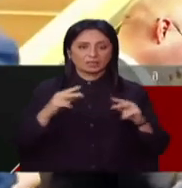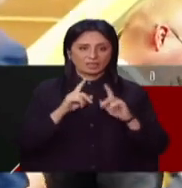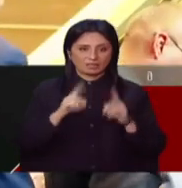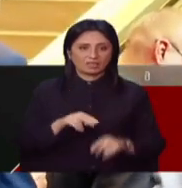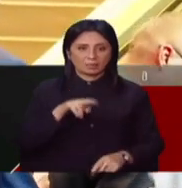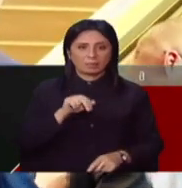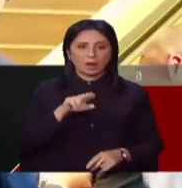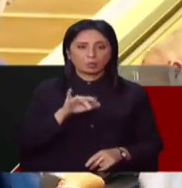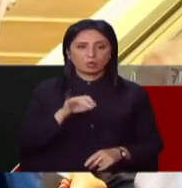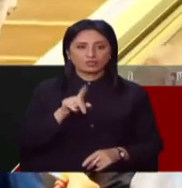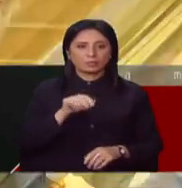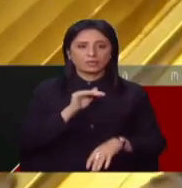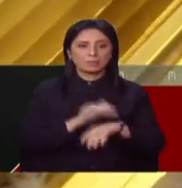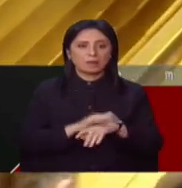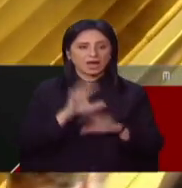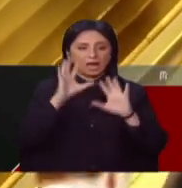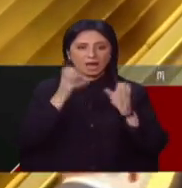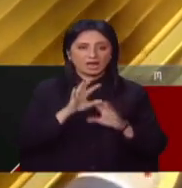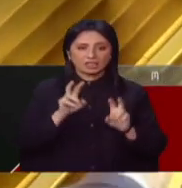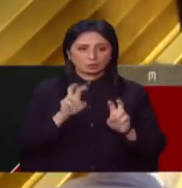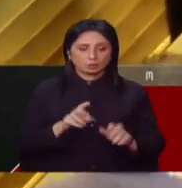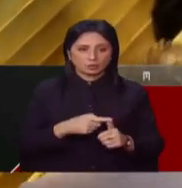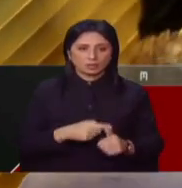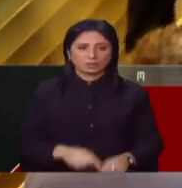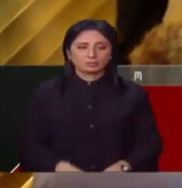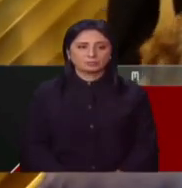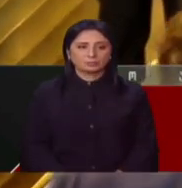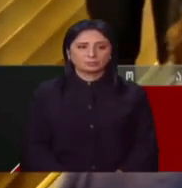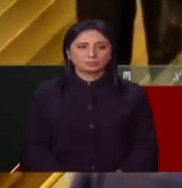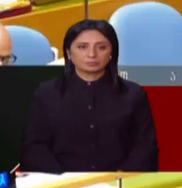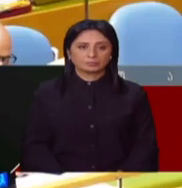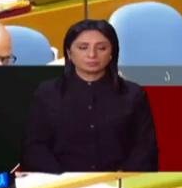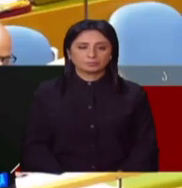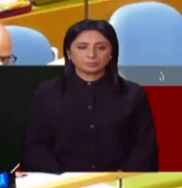dastura Shalva Papuashvili, man fakts areserioziuli utsoda.